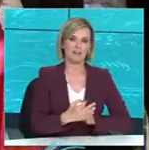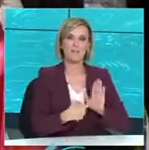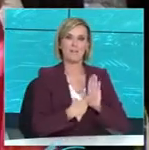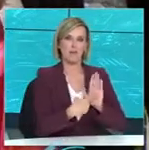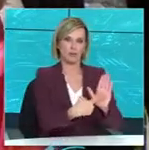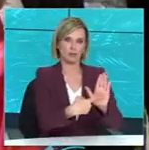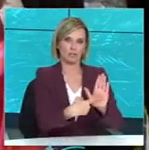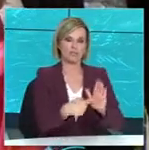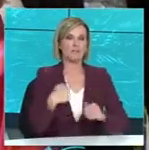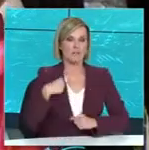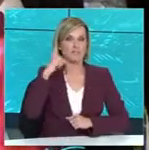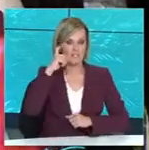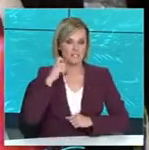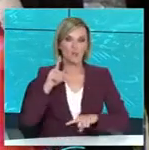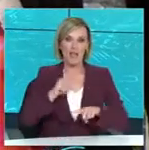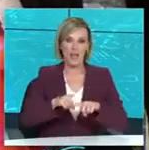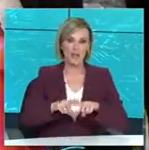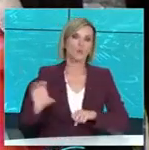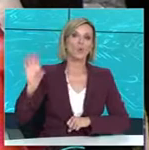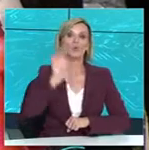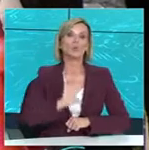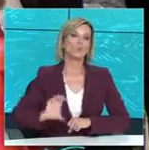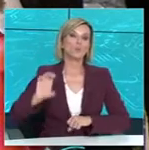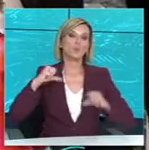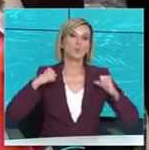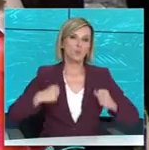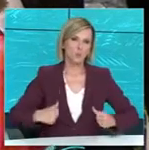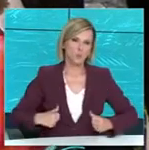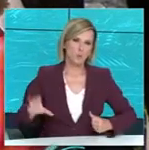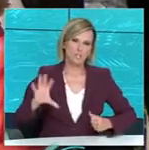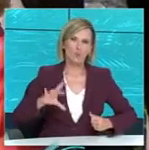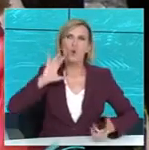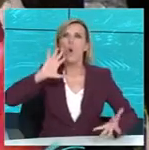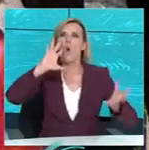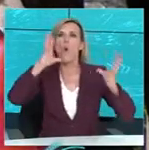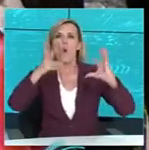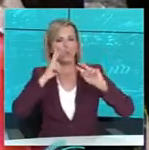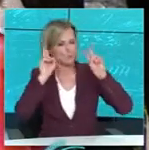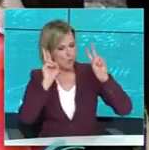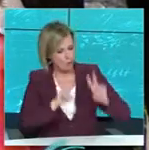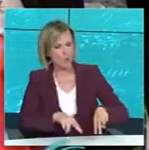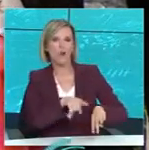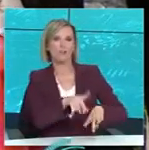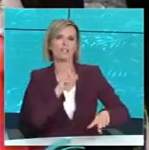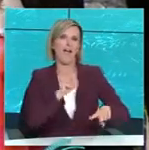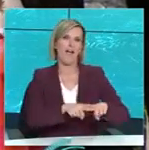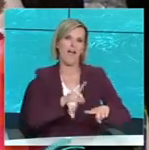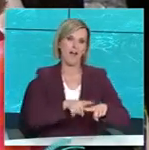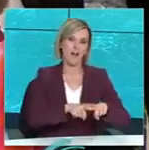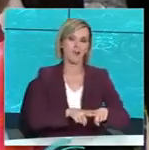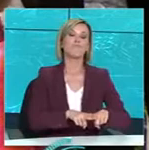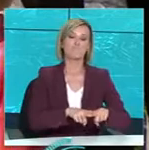παρουσίαση. Γνωρίζουμε ότι ο ελληνικός τουρισμός είναι πασίγνωστος στα πέρα της γης και είναι πολύ καλό